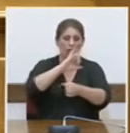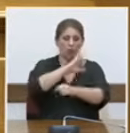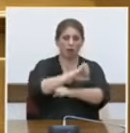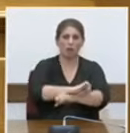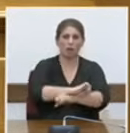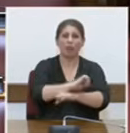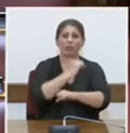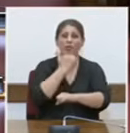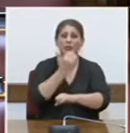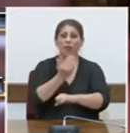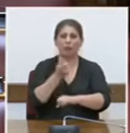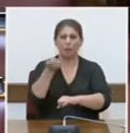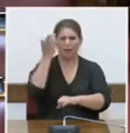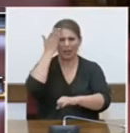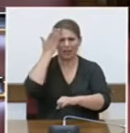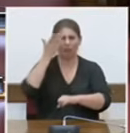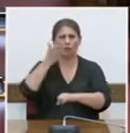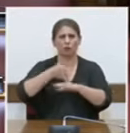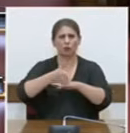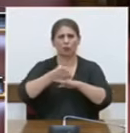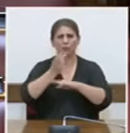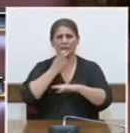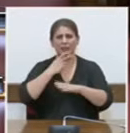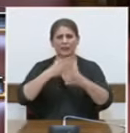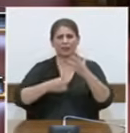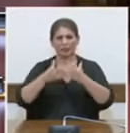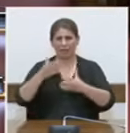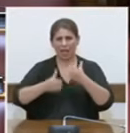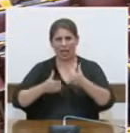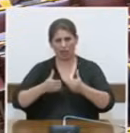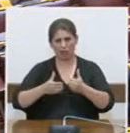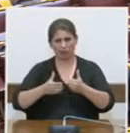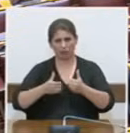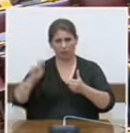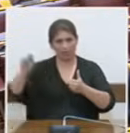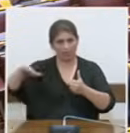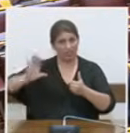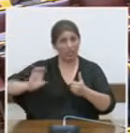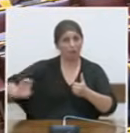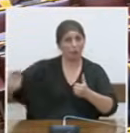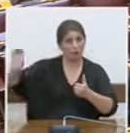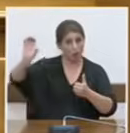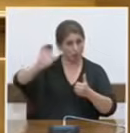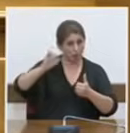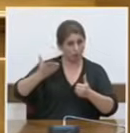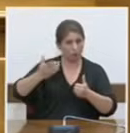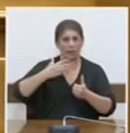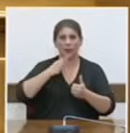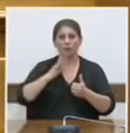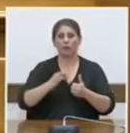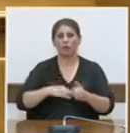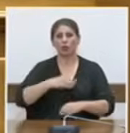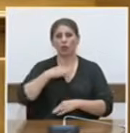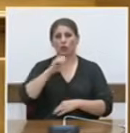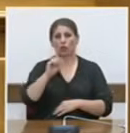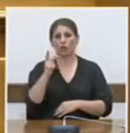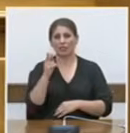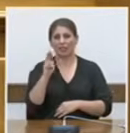το ψωμί, το τυρί, το γάλα και να είναι πιο φθηνά στην άλλη Ευρώπη. Και επειδή ο κύριος Κρέκας αλλά και ο Πρωθυπουργός έχουν μια αιμονή με τα